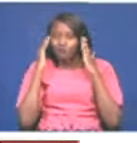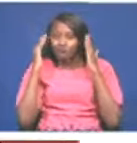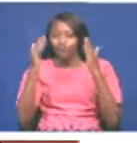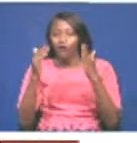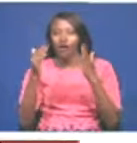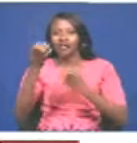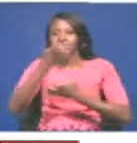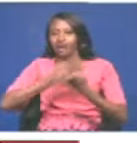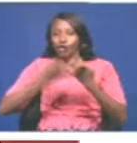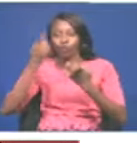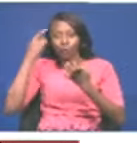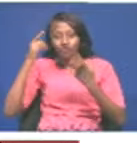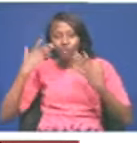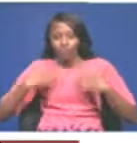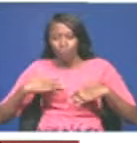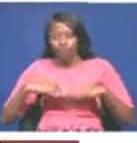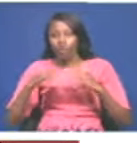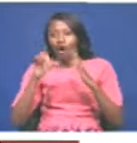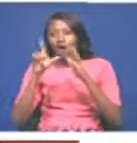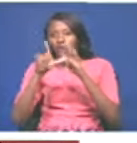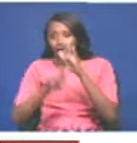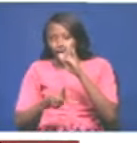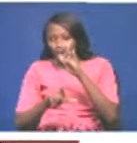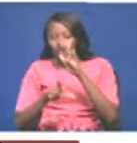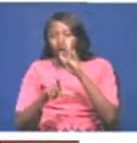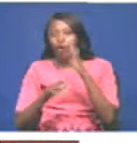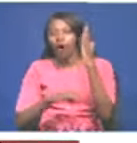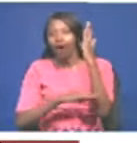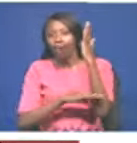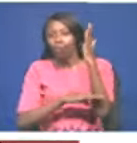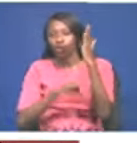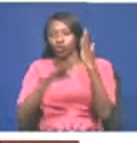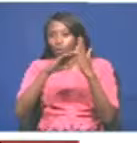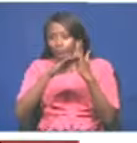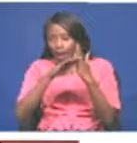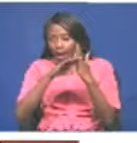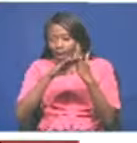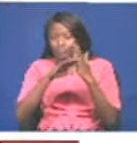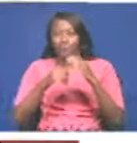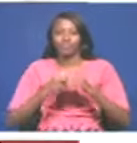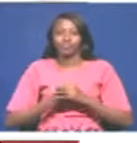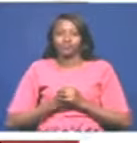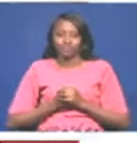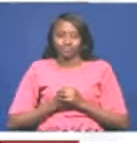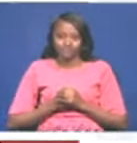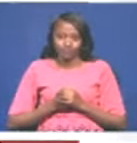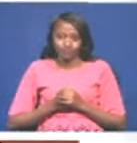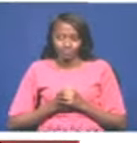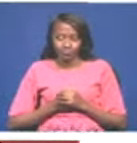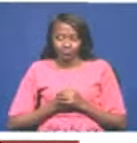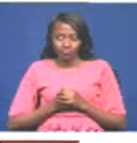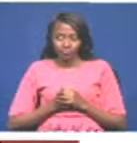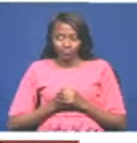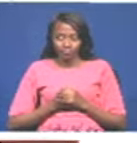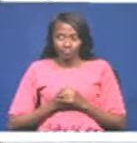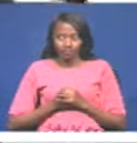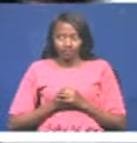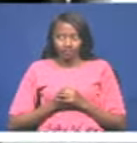chini almaarufu bottom up. Timothy Kipnosu, Darubini.